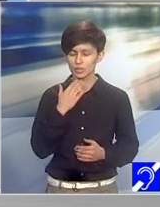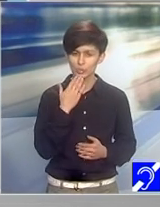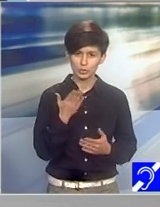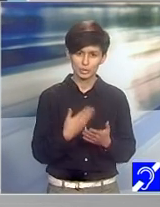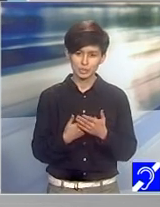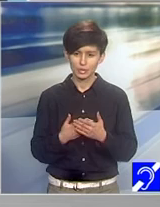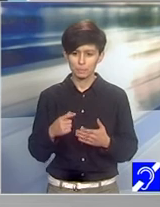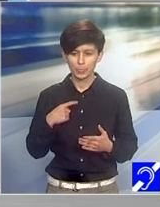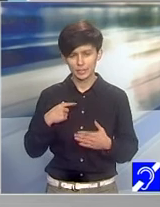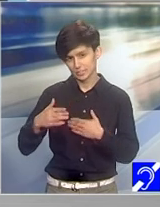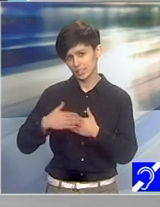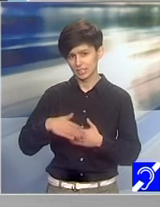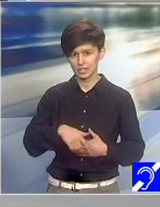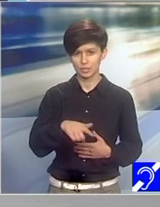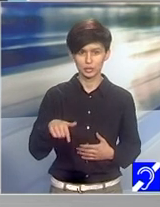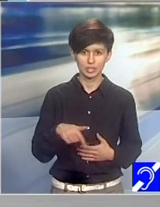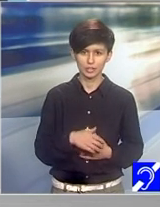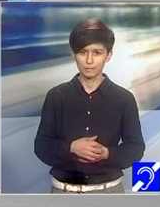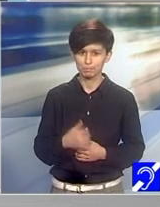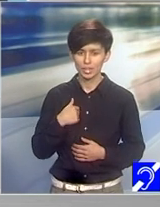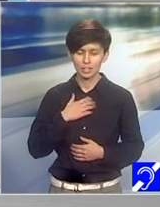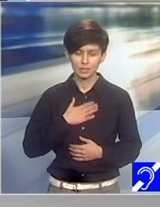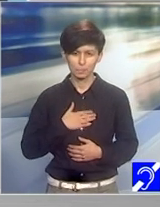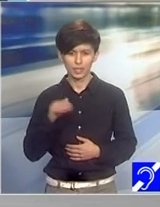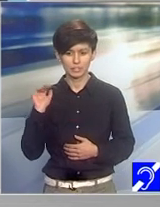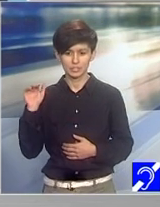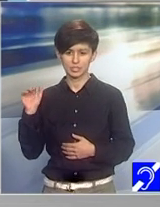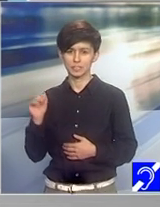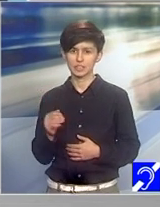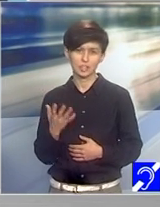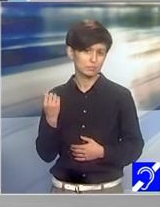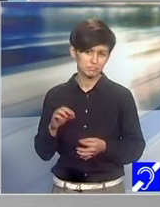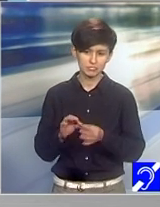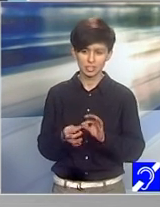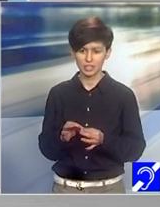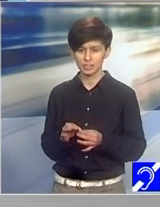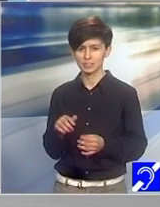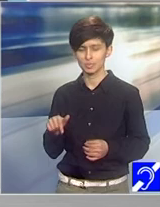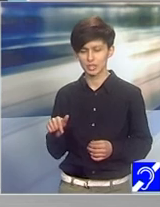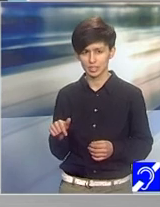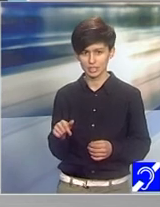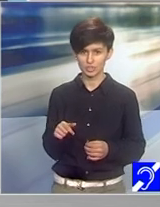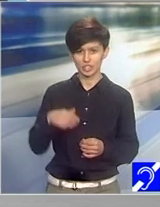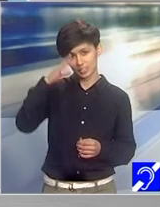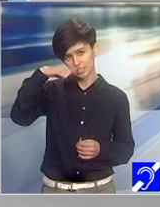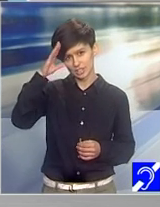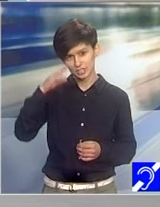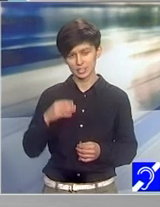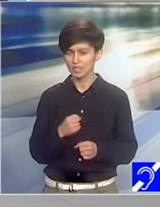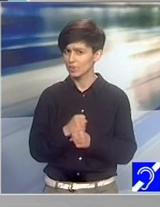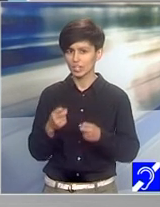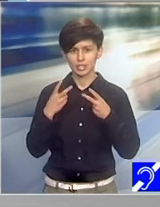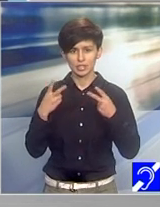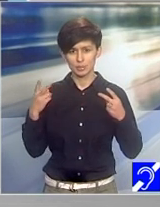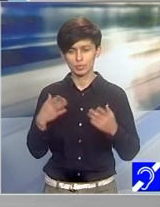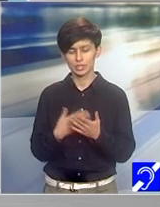sunteți alături de noi. Aș vrea să vă întreb, domnilor, ce a însemnat această zi extrem de